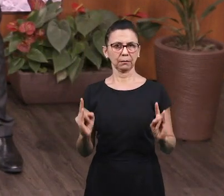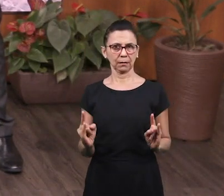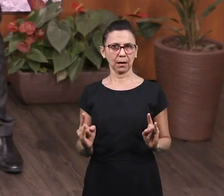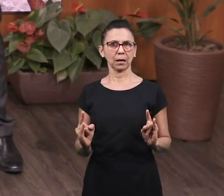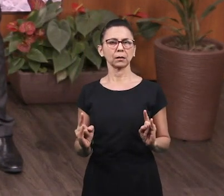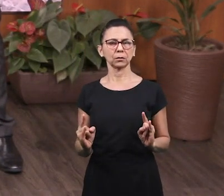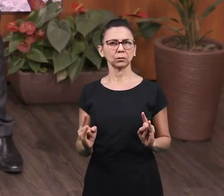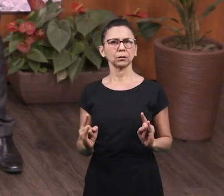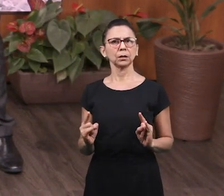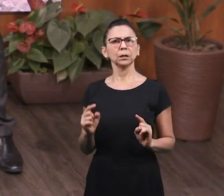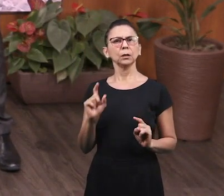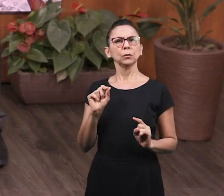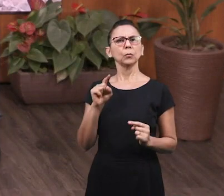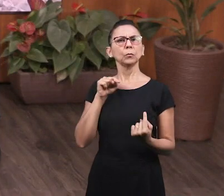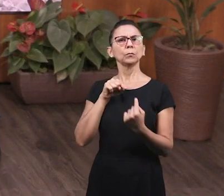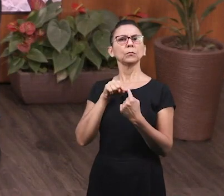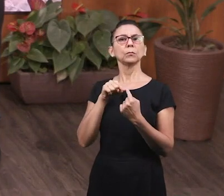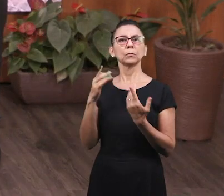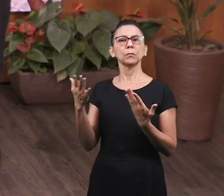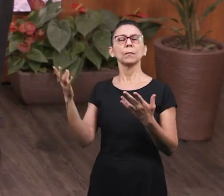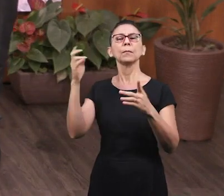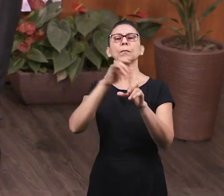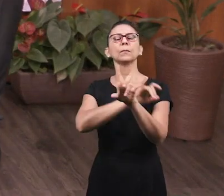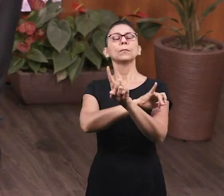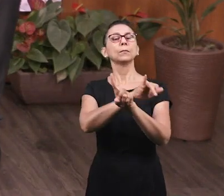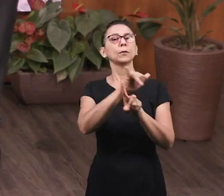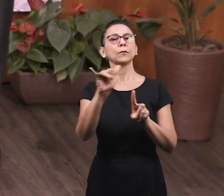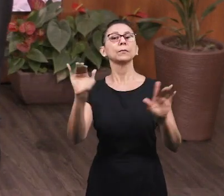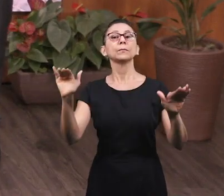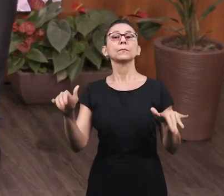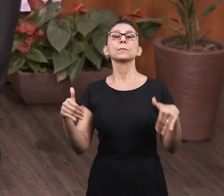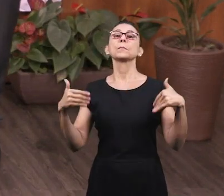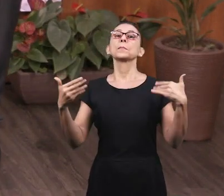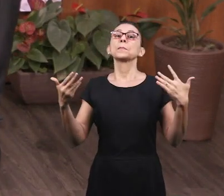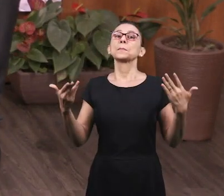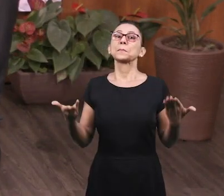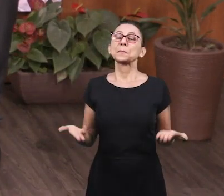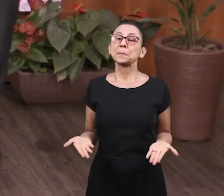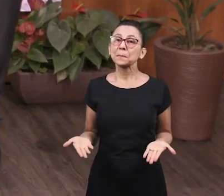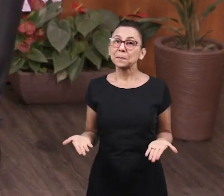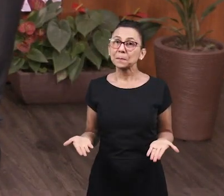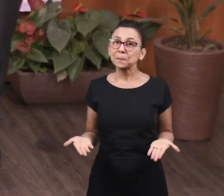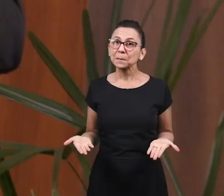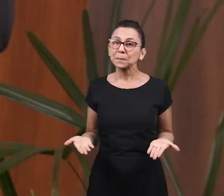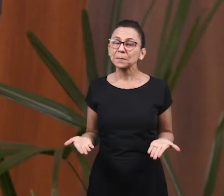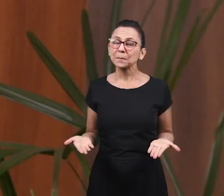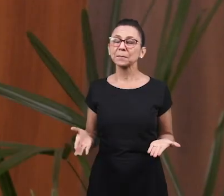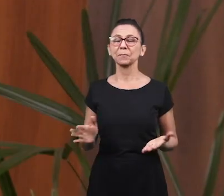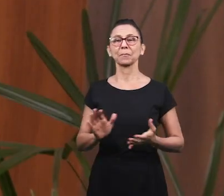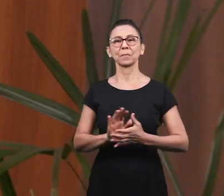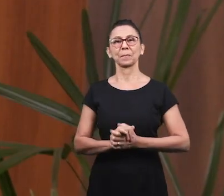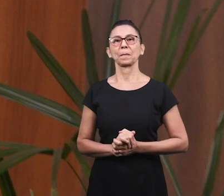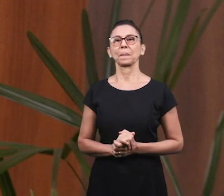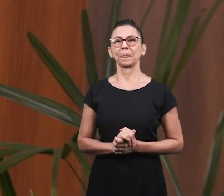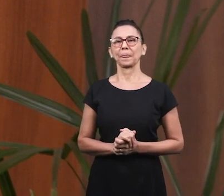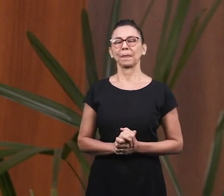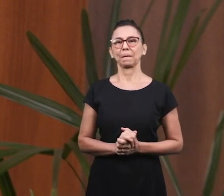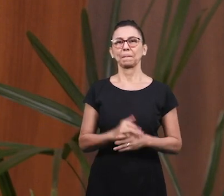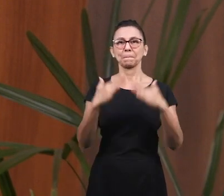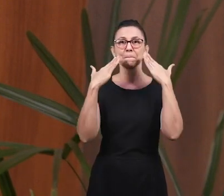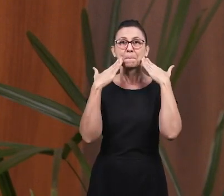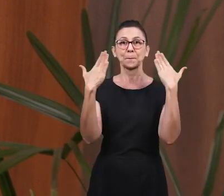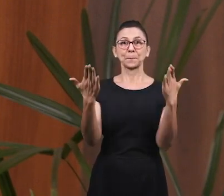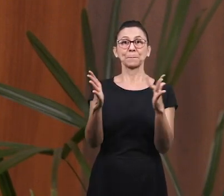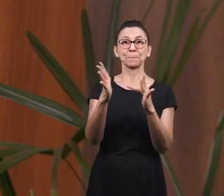le tabernacle, il y avait une proposition prophétique. Quelle est la proposition prophétique? C'est de présenter le